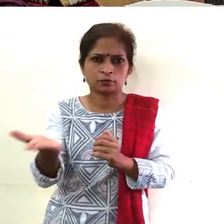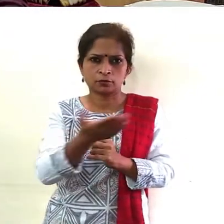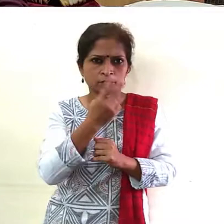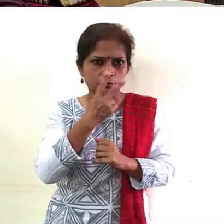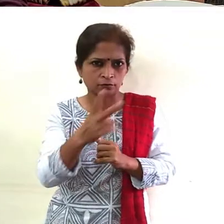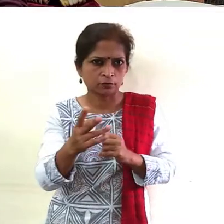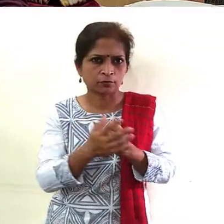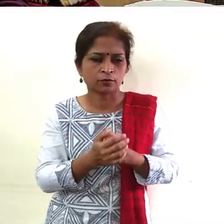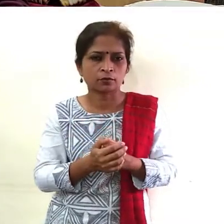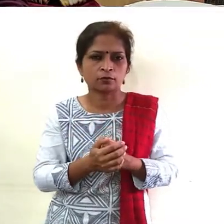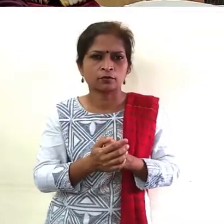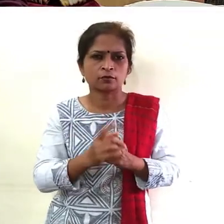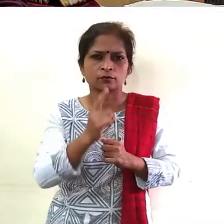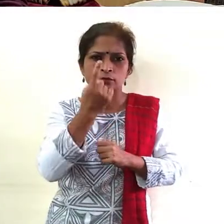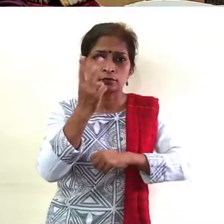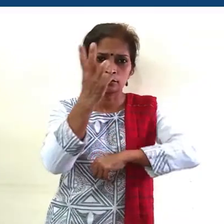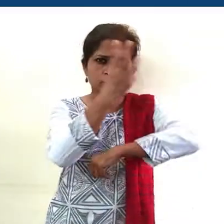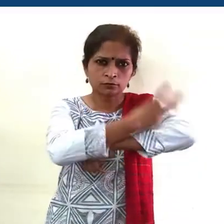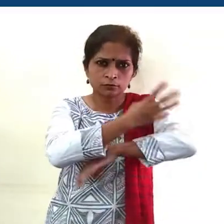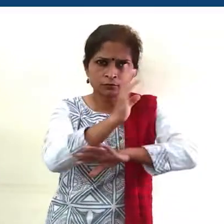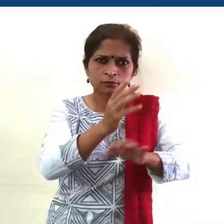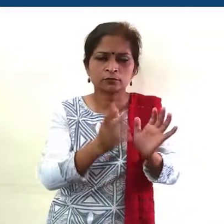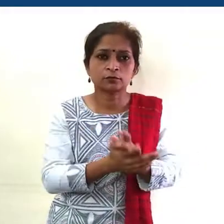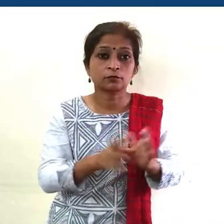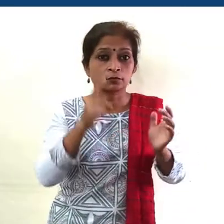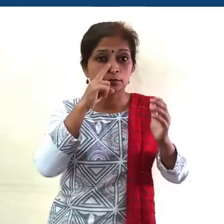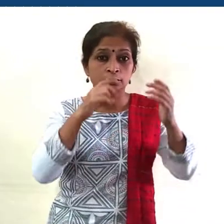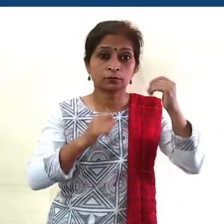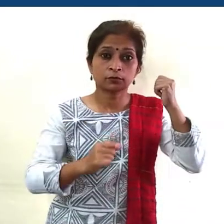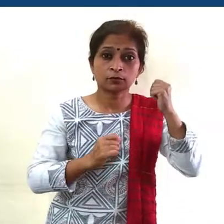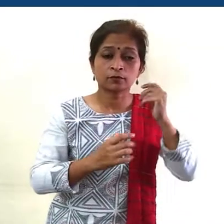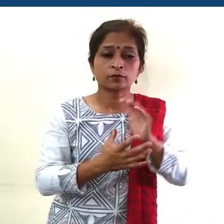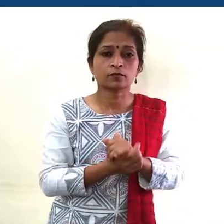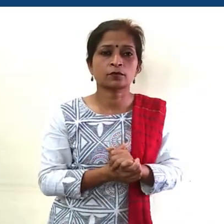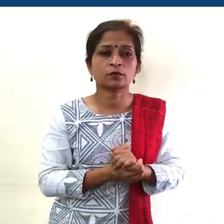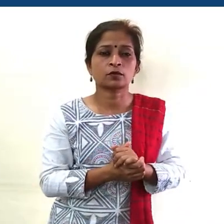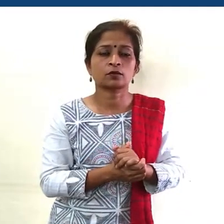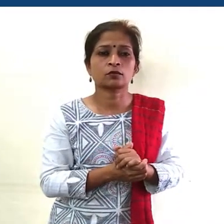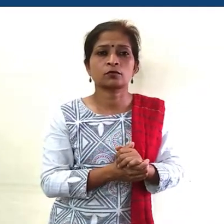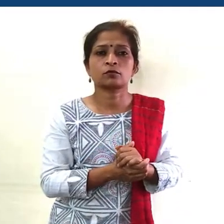तो पहले 3 दिन में देवी का जो